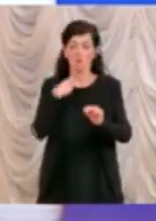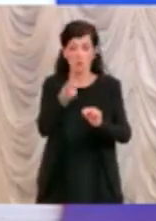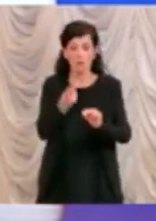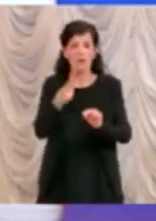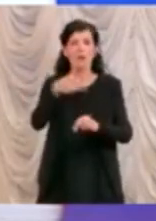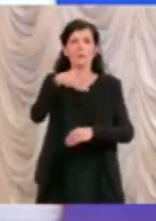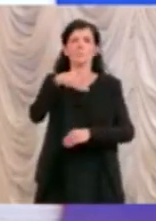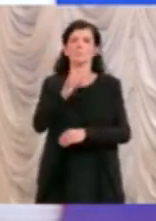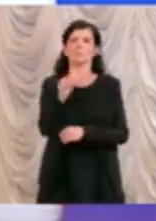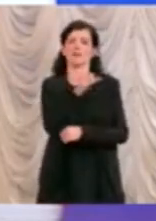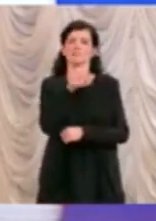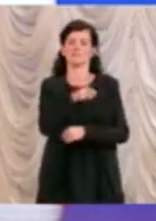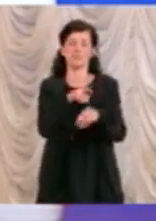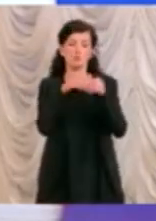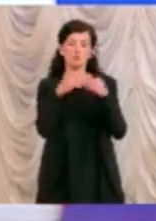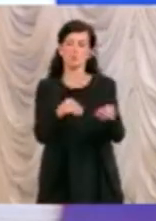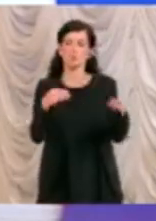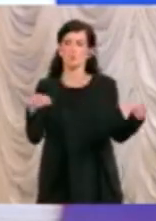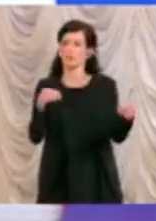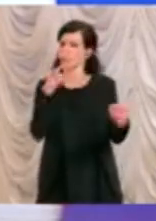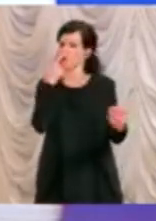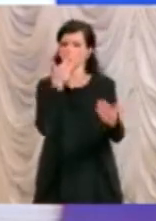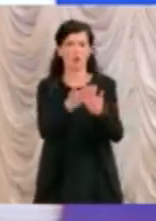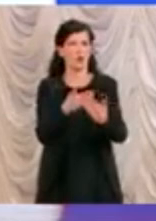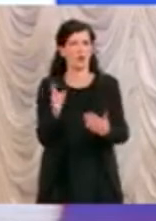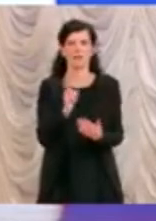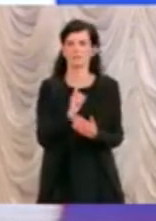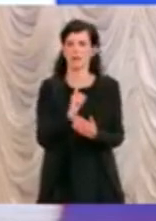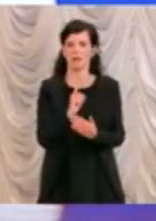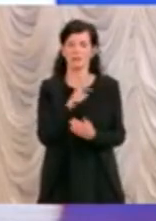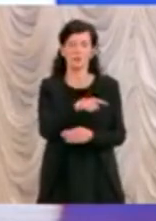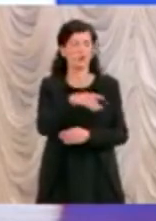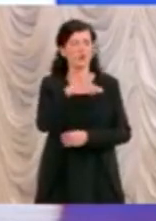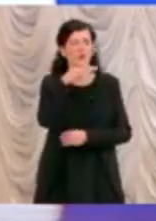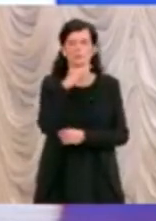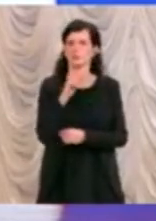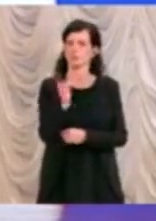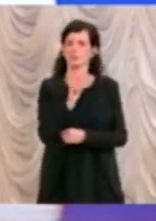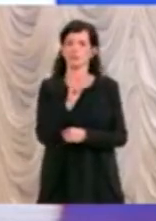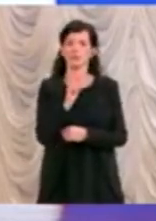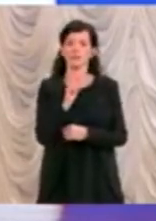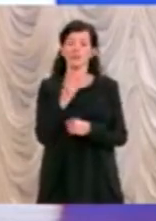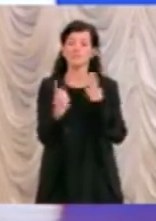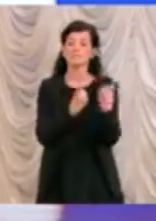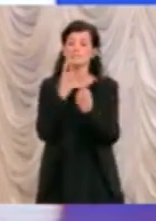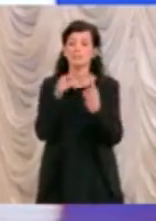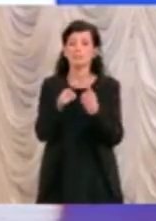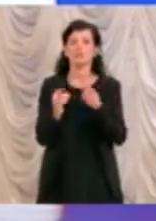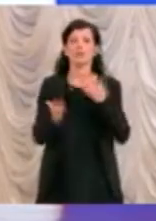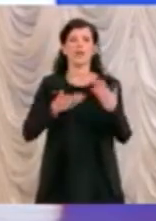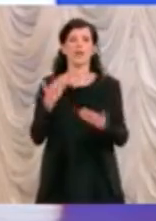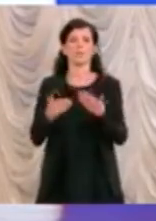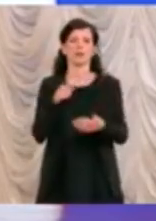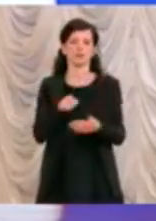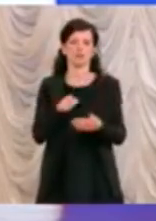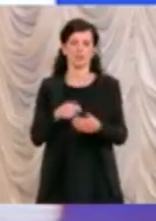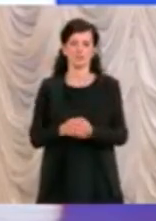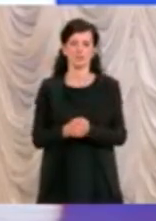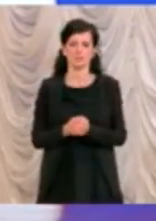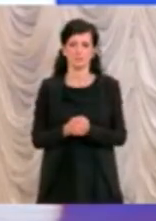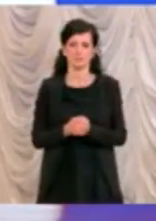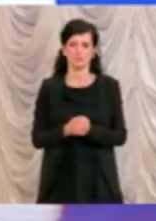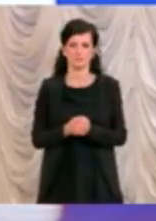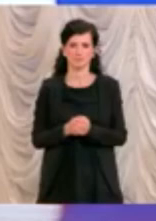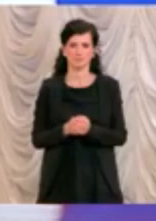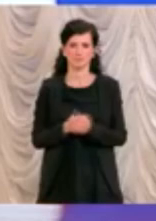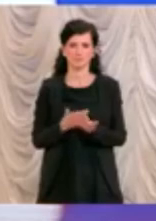il mes totalmente inadeguato insufficiente per l'emergenza che stiamo vivendo la risposta